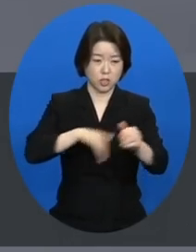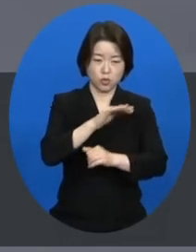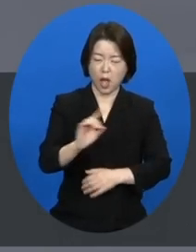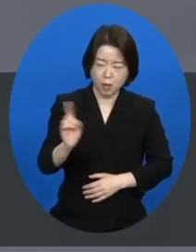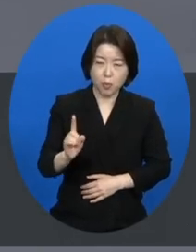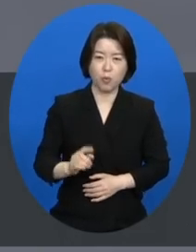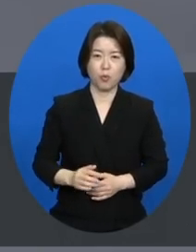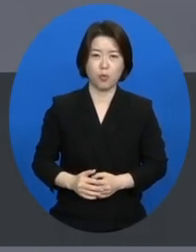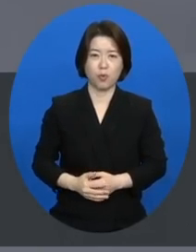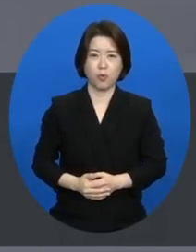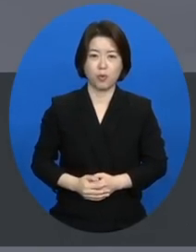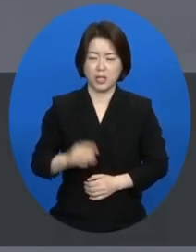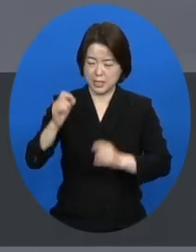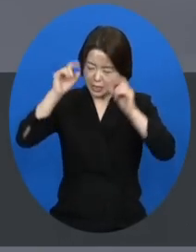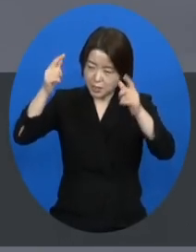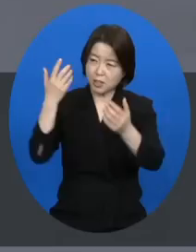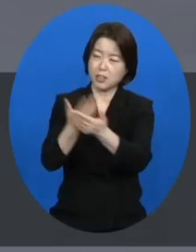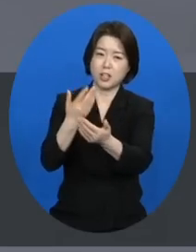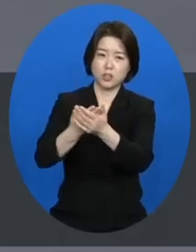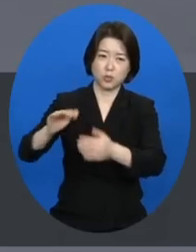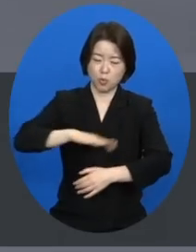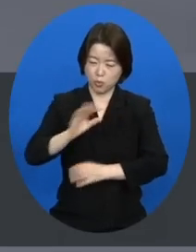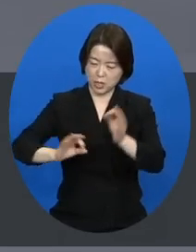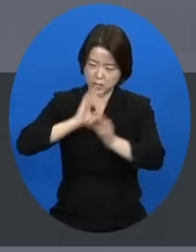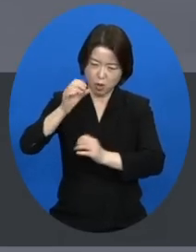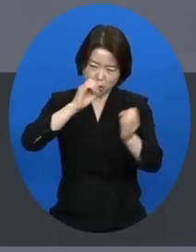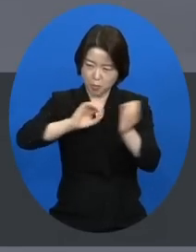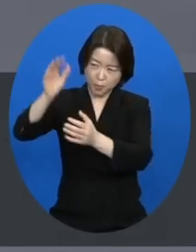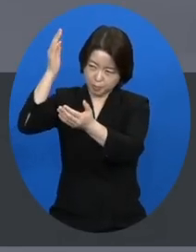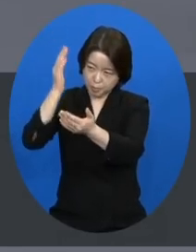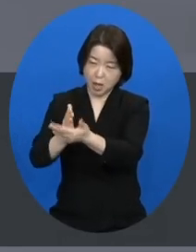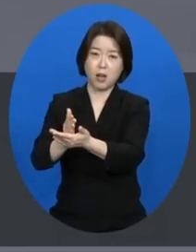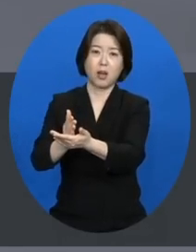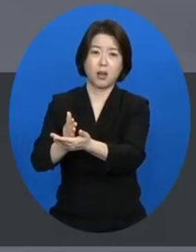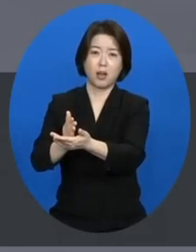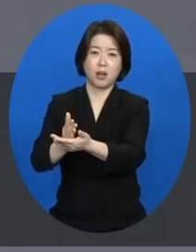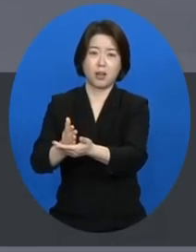상황인데 일어나시고 우리를 영원히 버리지 마소서.